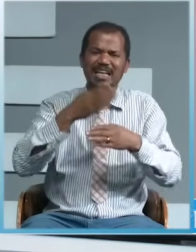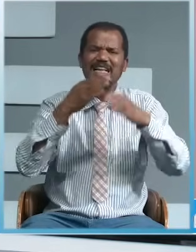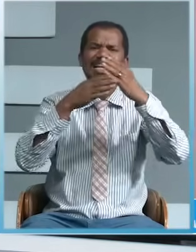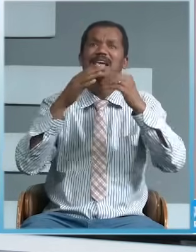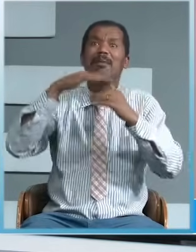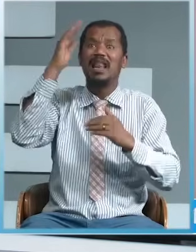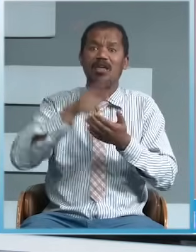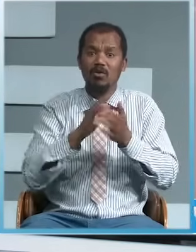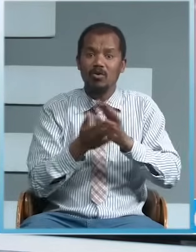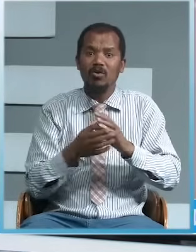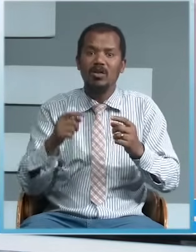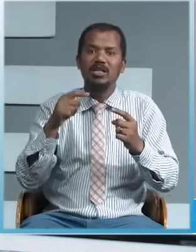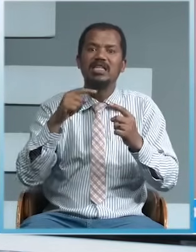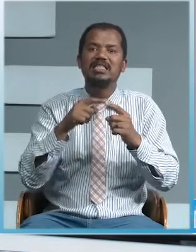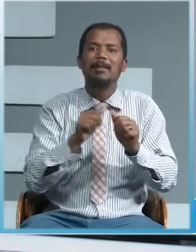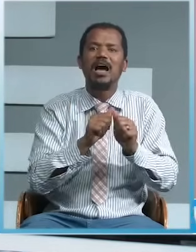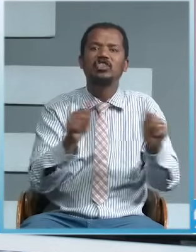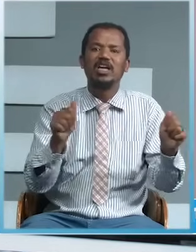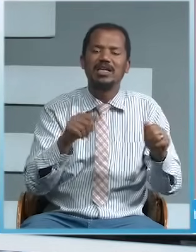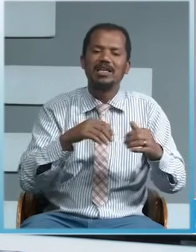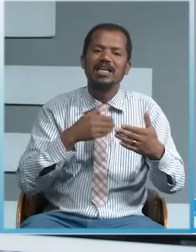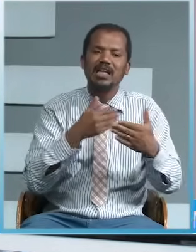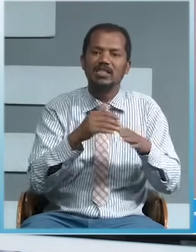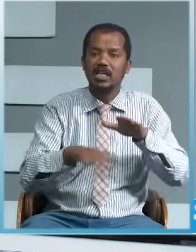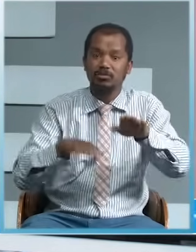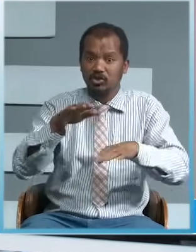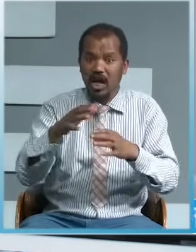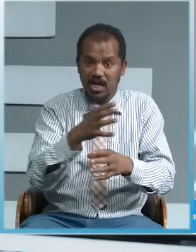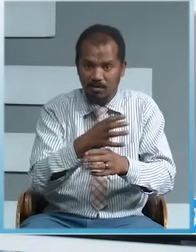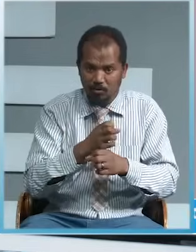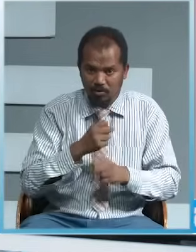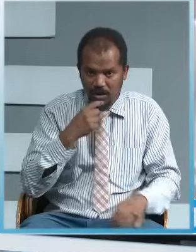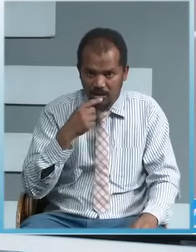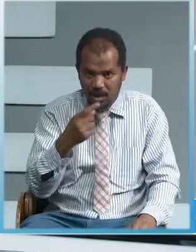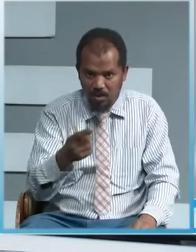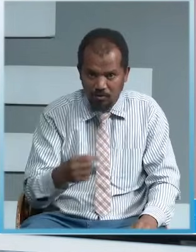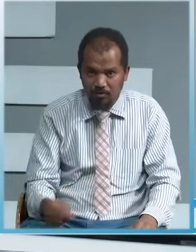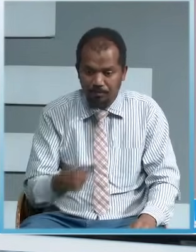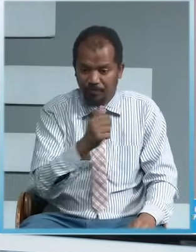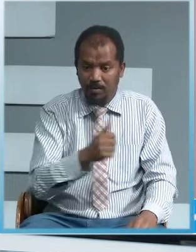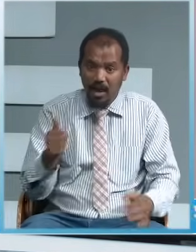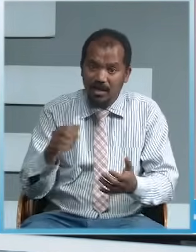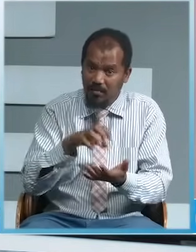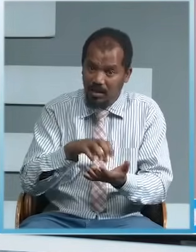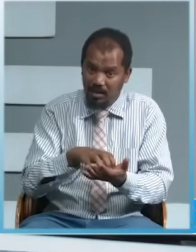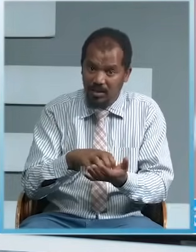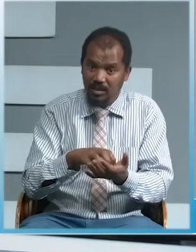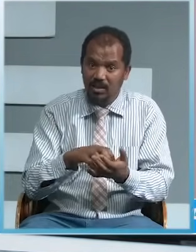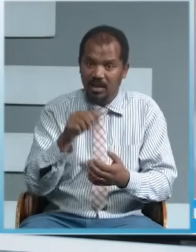ከደረጃ በላይ ከሆነ እስከ ማሸግ የደረሰ እርምጃ እንደሚወሰድ ተነግሯል። በአዲስ አበባ